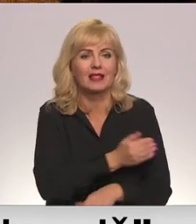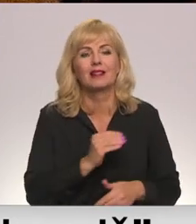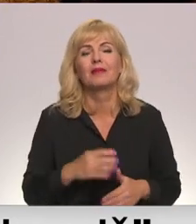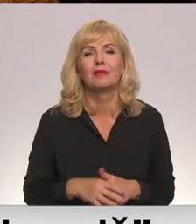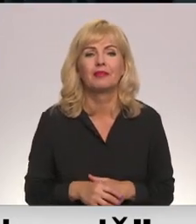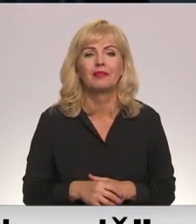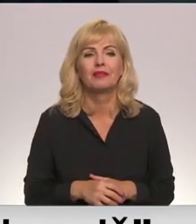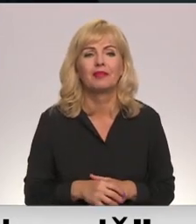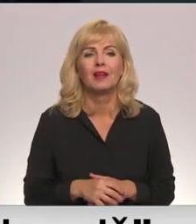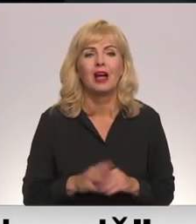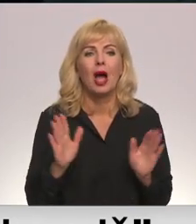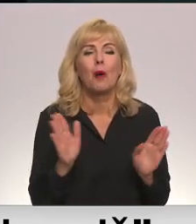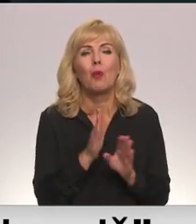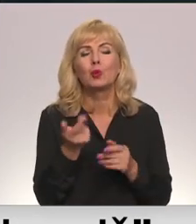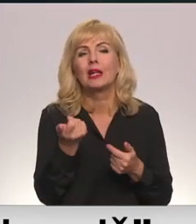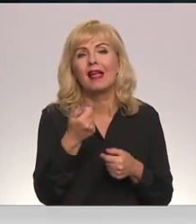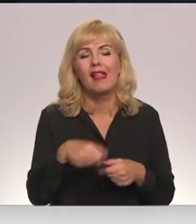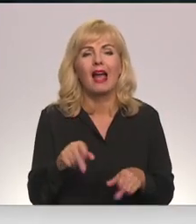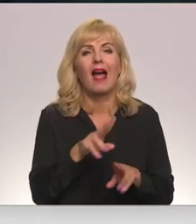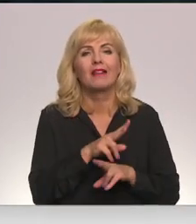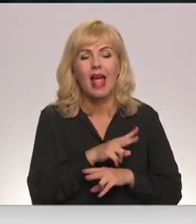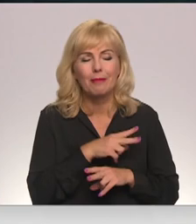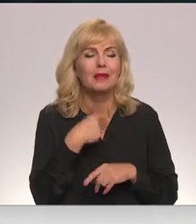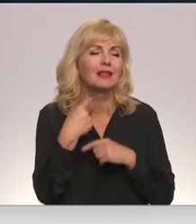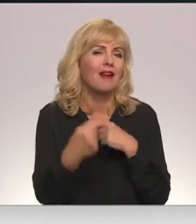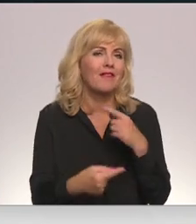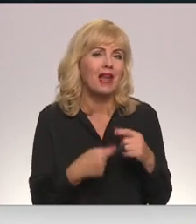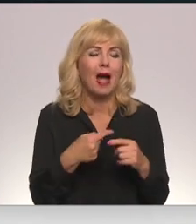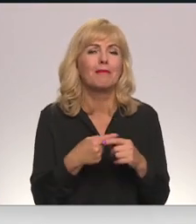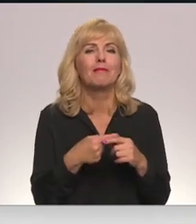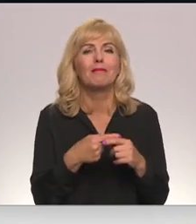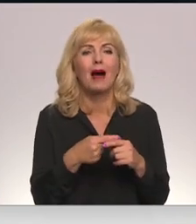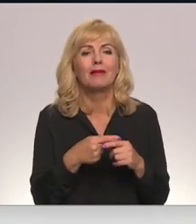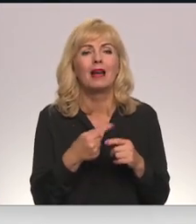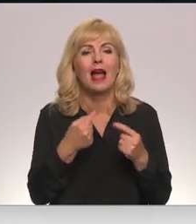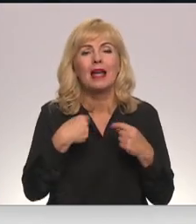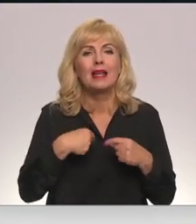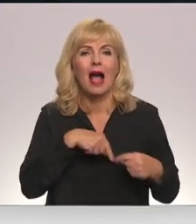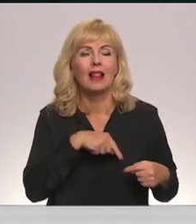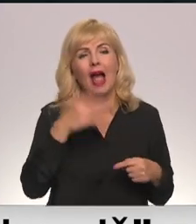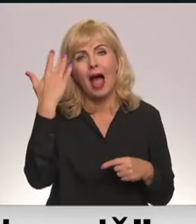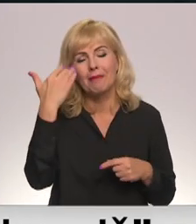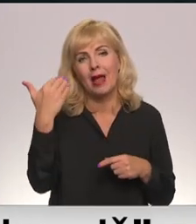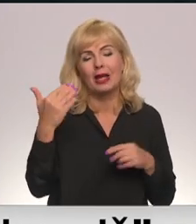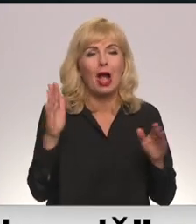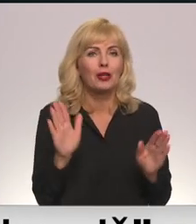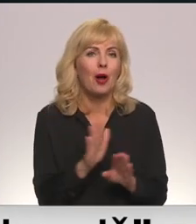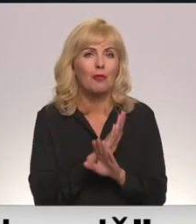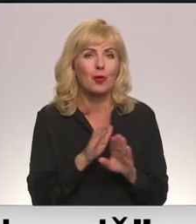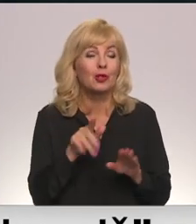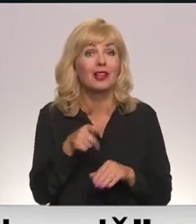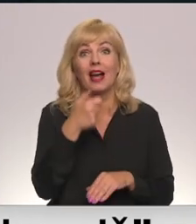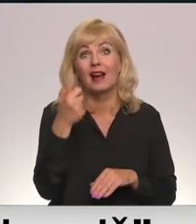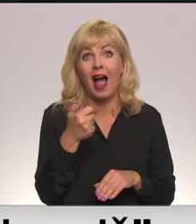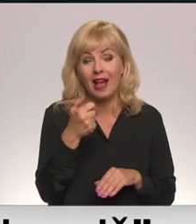Šī mūzika nekad nemirst, tāpēc kā viņa vienmēr liek iekustēties gurņiem. Vispār amerikāņu mūzikā tie gadi, pa